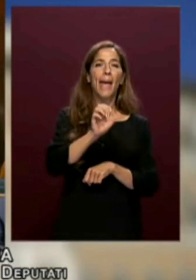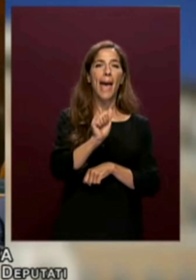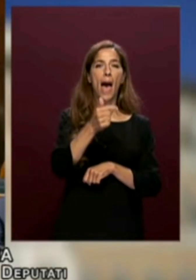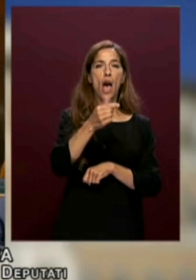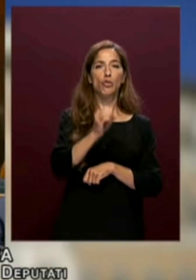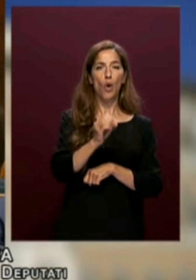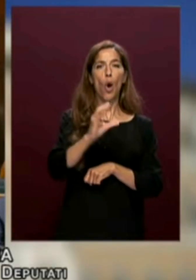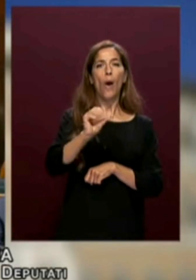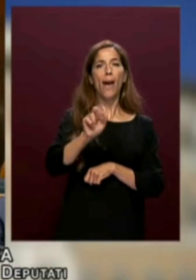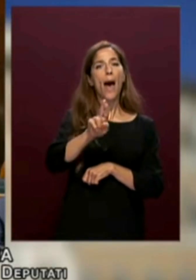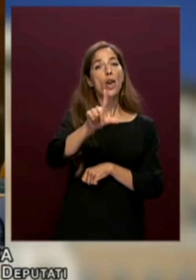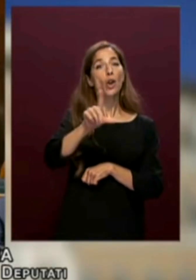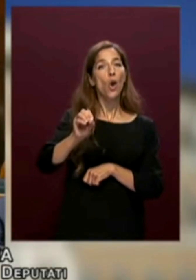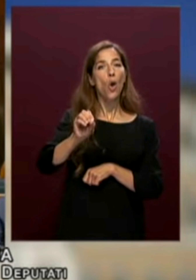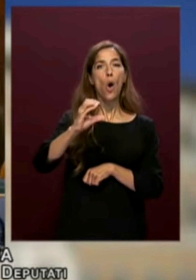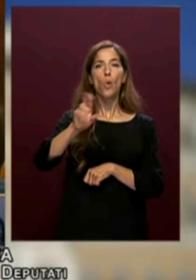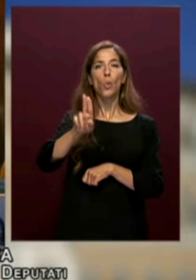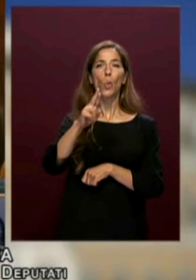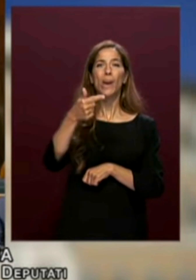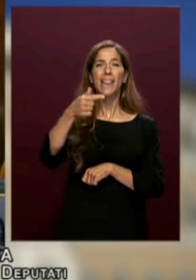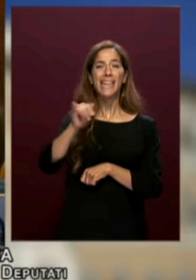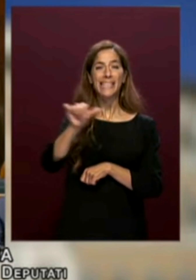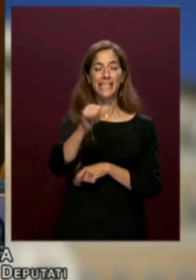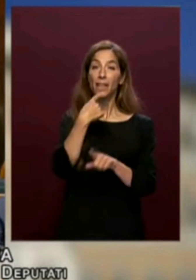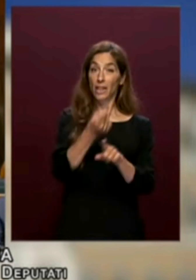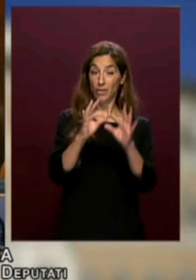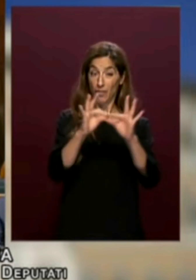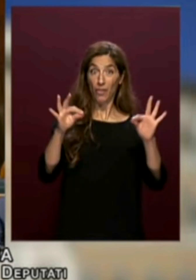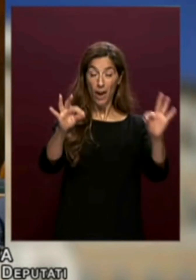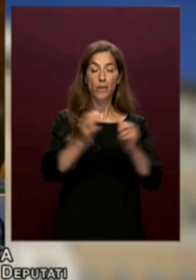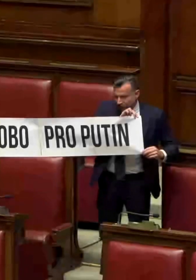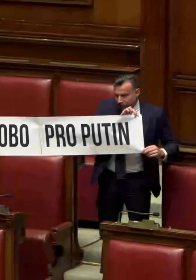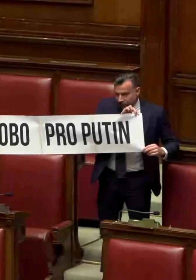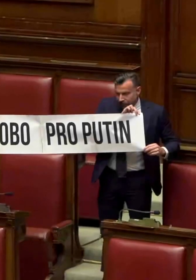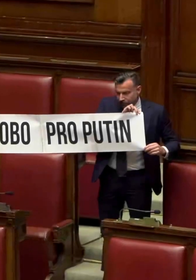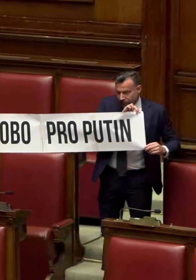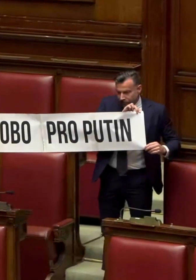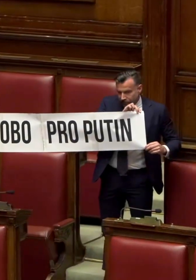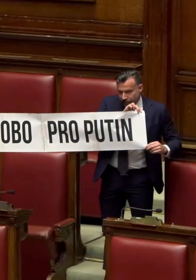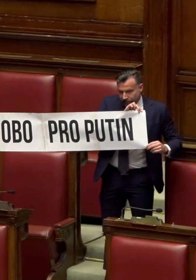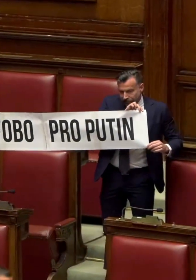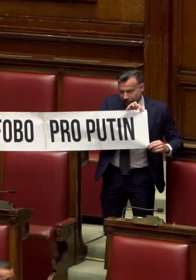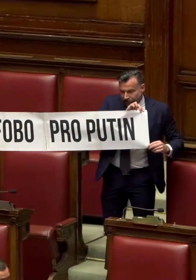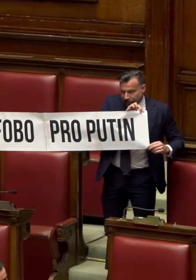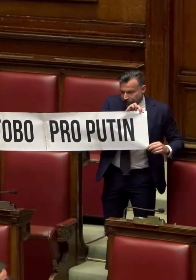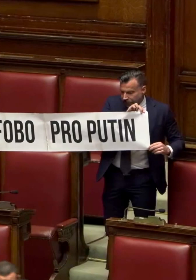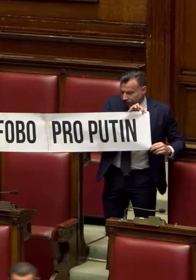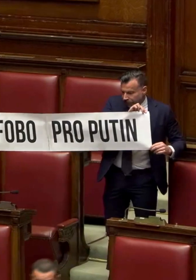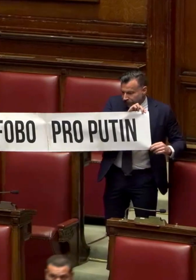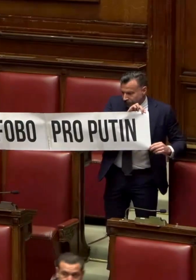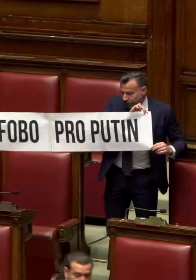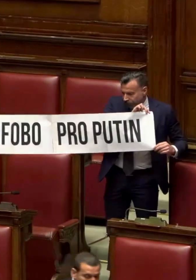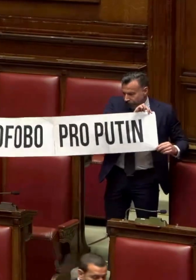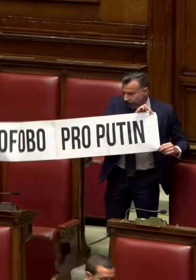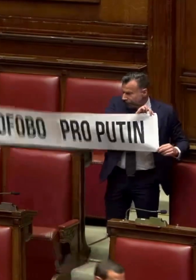ma molti muoiono come fotocopie. Era un ragazzo di 15 anni. Ad attenderlo questa mattina in aula uno striscione polemico esposto